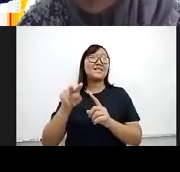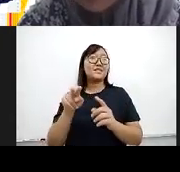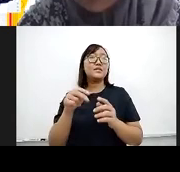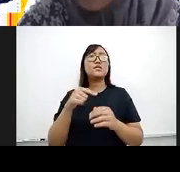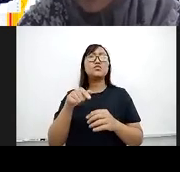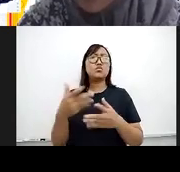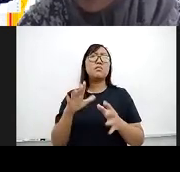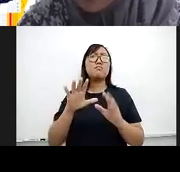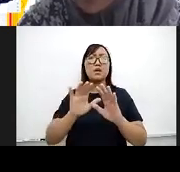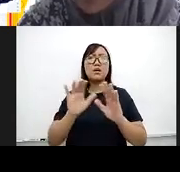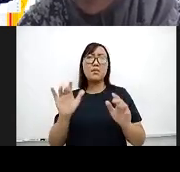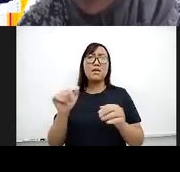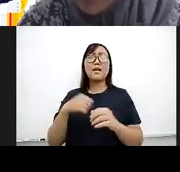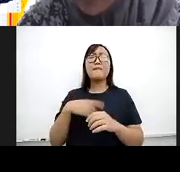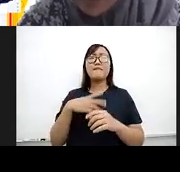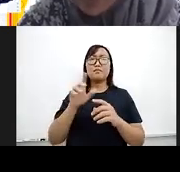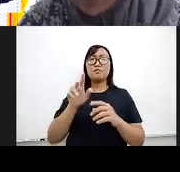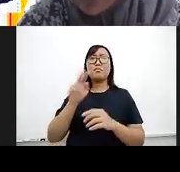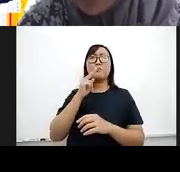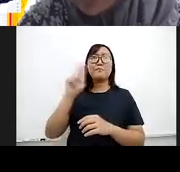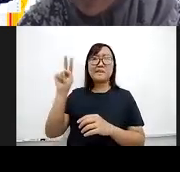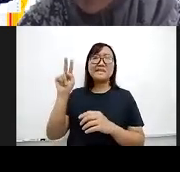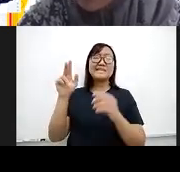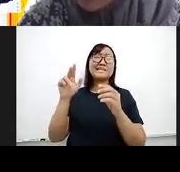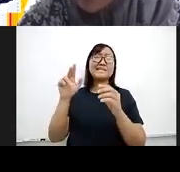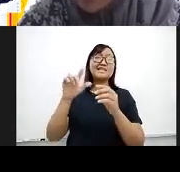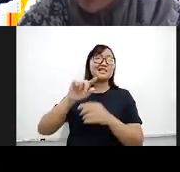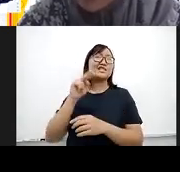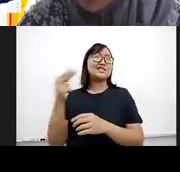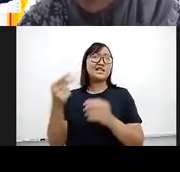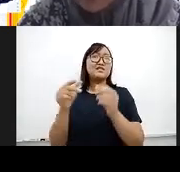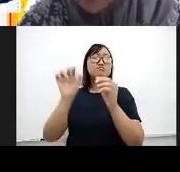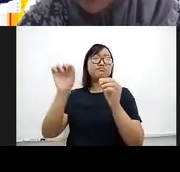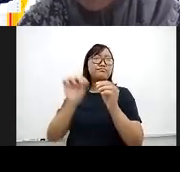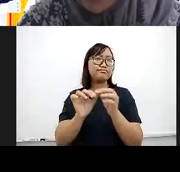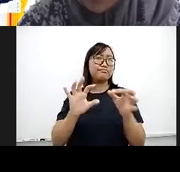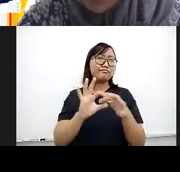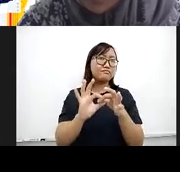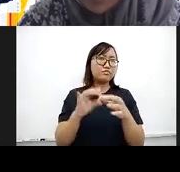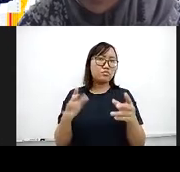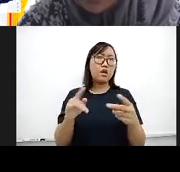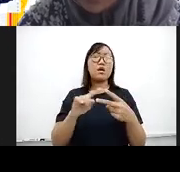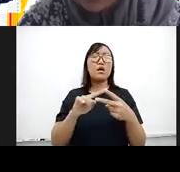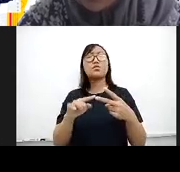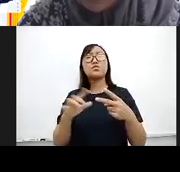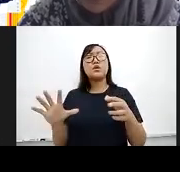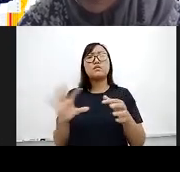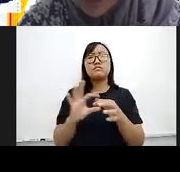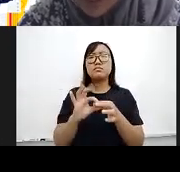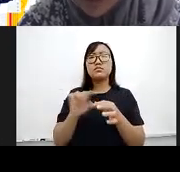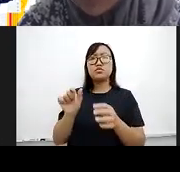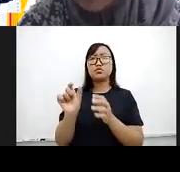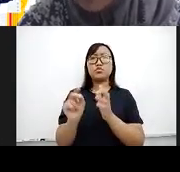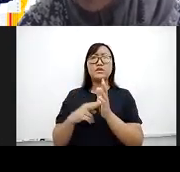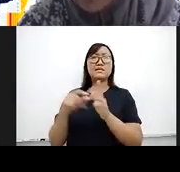juga oleh teman-teman fashion pada saat itu kemudian dari ejc20yrd juga dari pihak Ayo DC